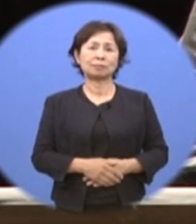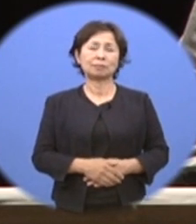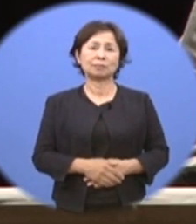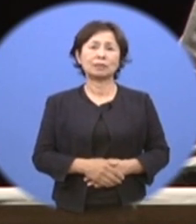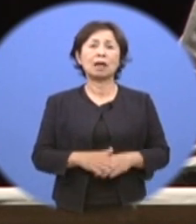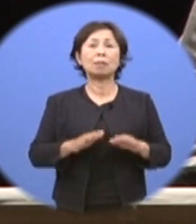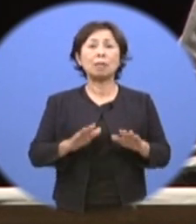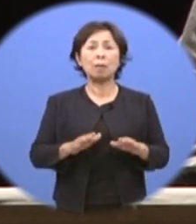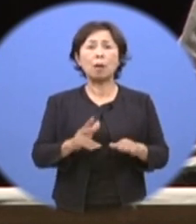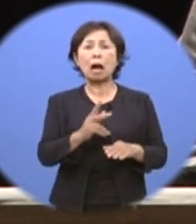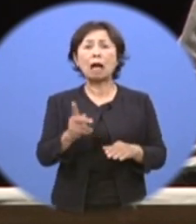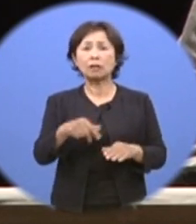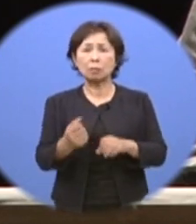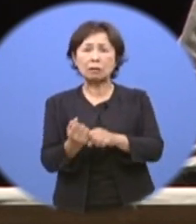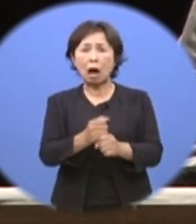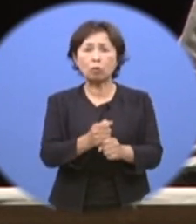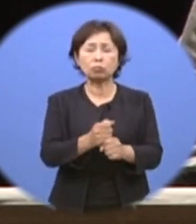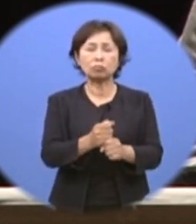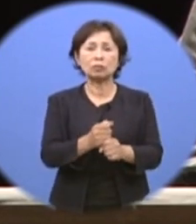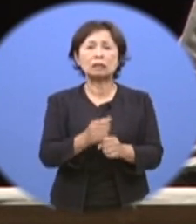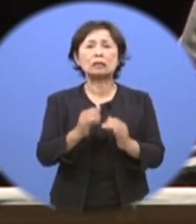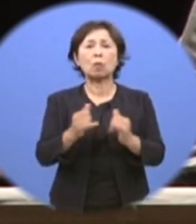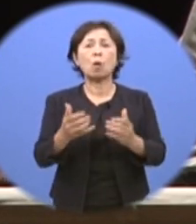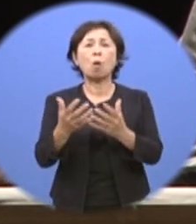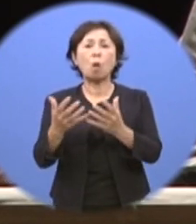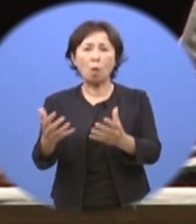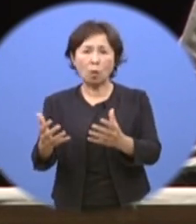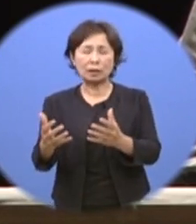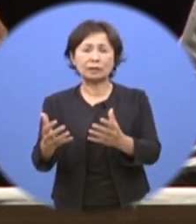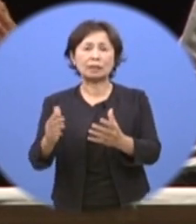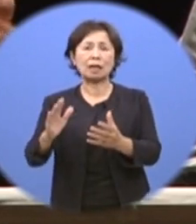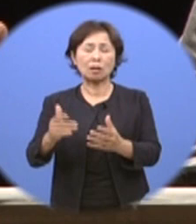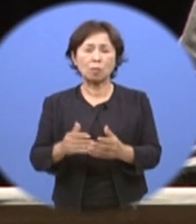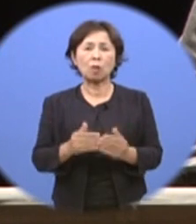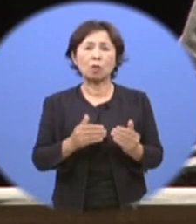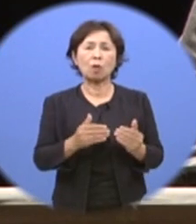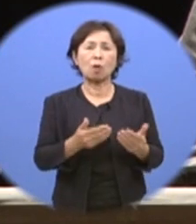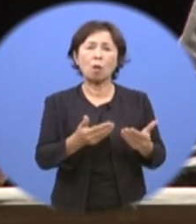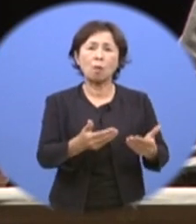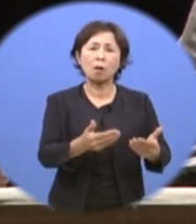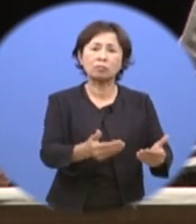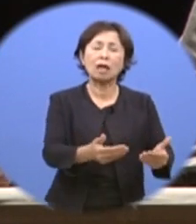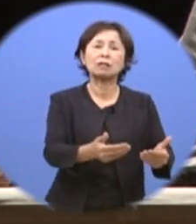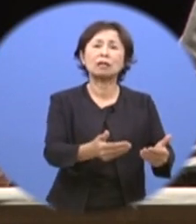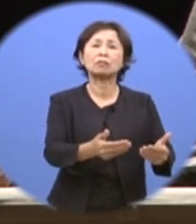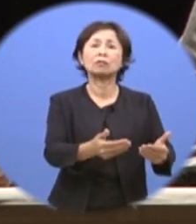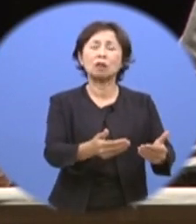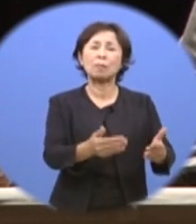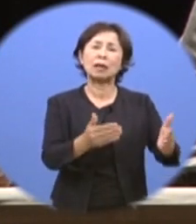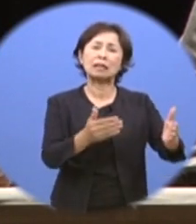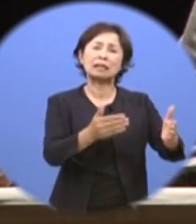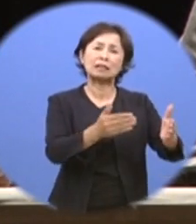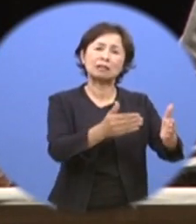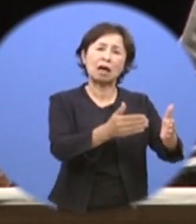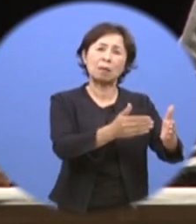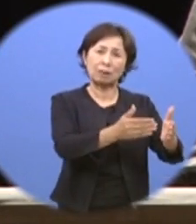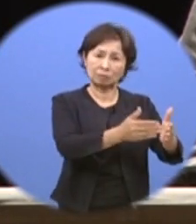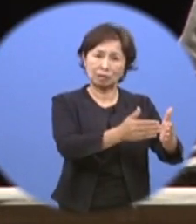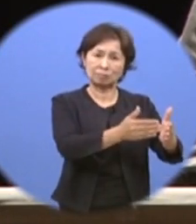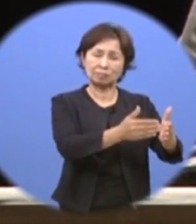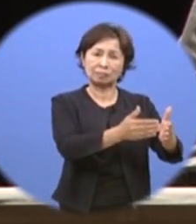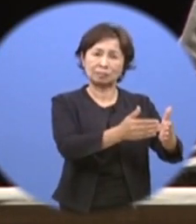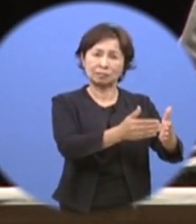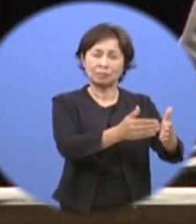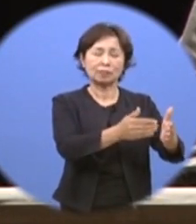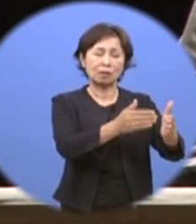治る人もたくさんいらっしゃいますけれども、ある程度進行してしまうとですね、ある程度どこかでやはり、いつかは終末期を迎えるということ